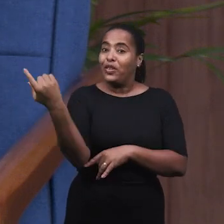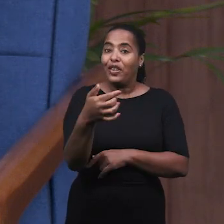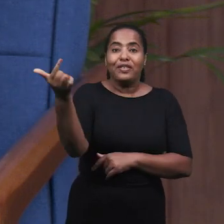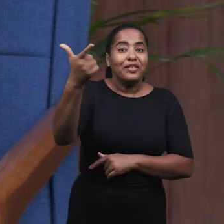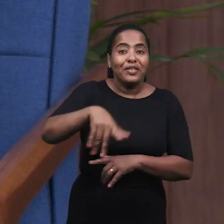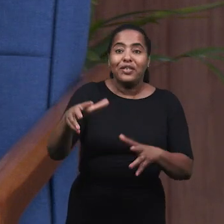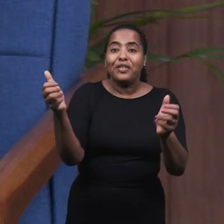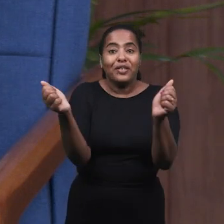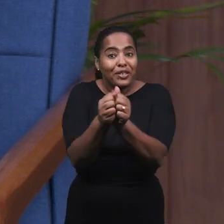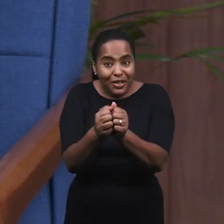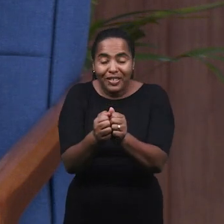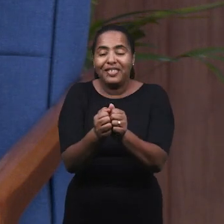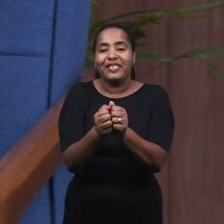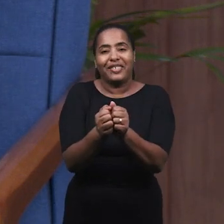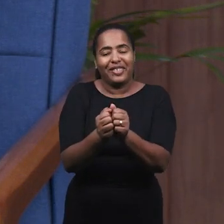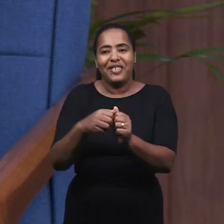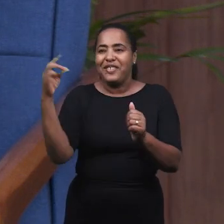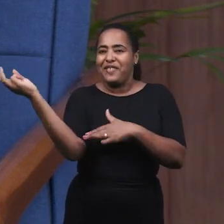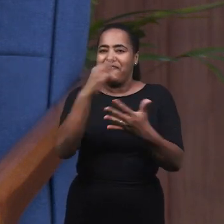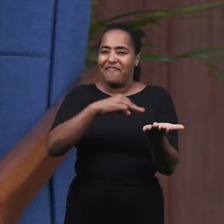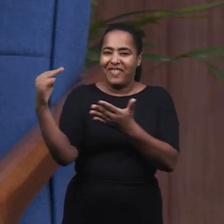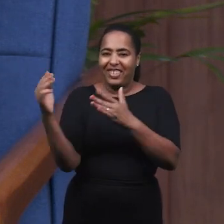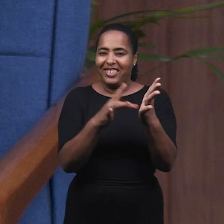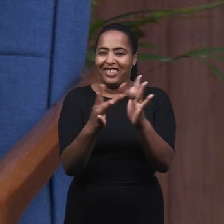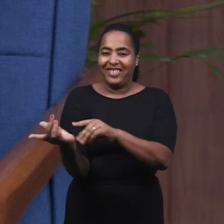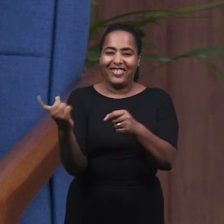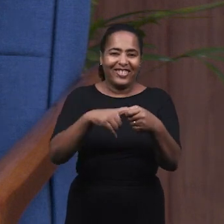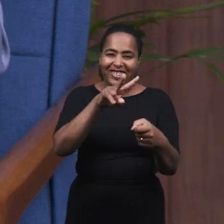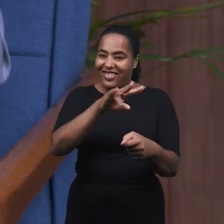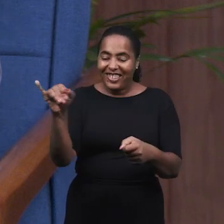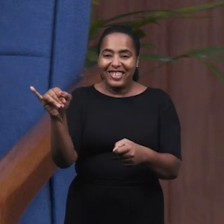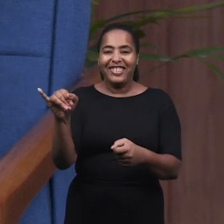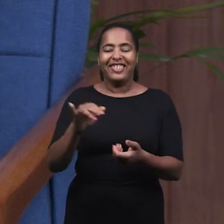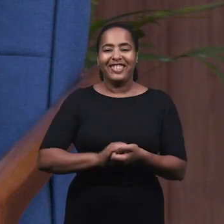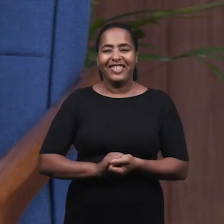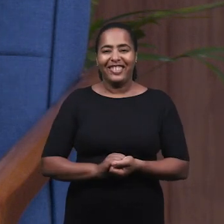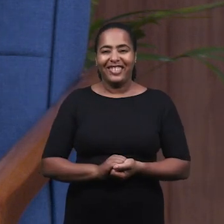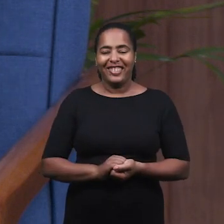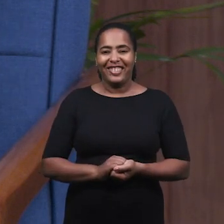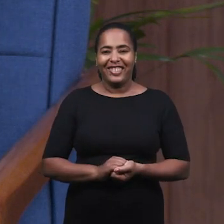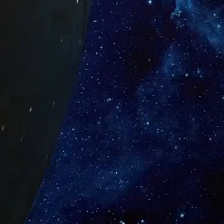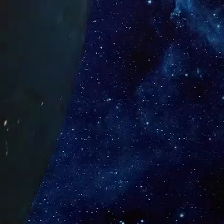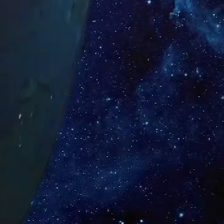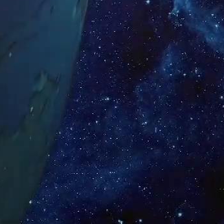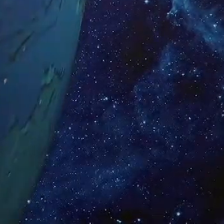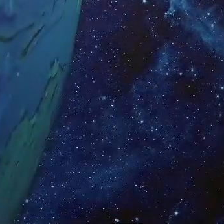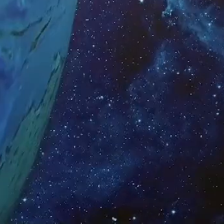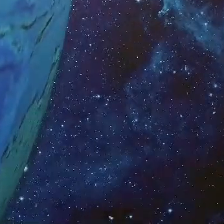prochaine, si Dieu nous permet, nous serons ensemble ici à nouveau. Maranatha, le Seigneur Jésus vient.